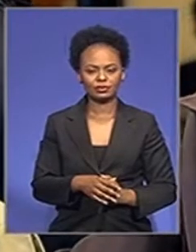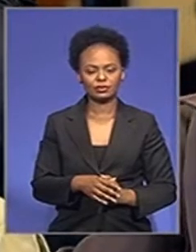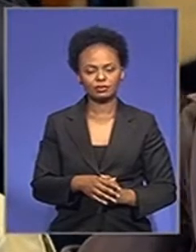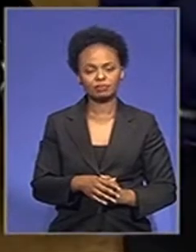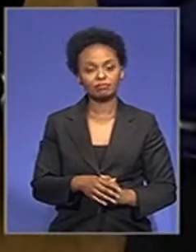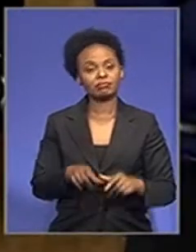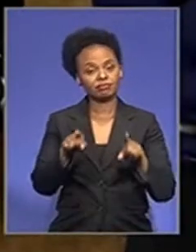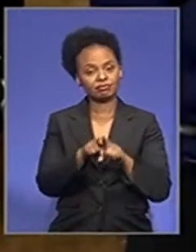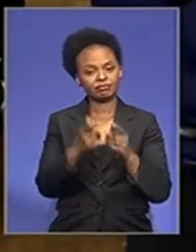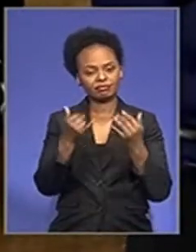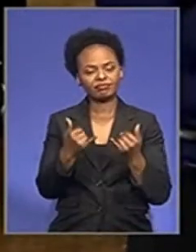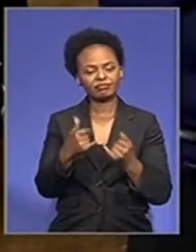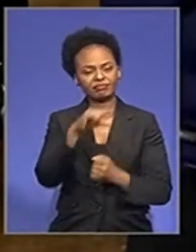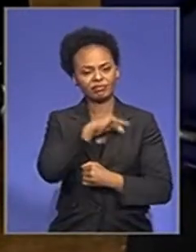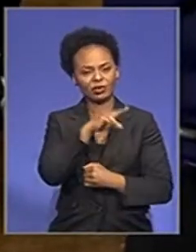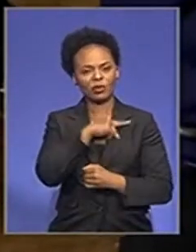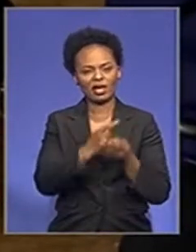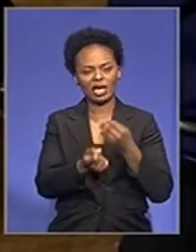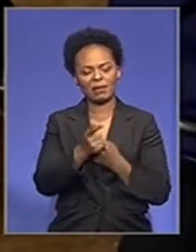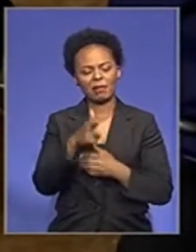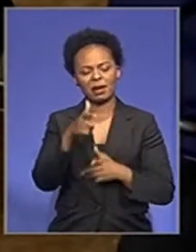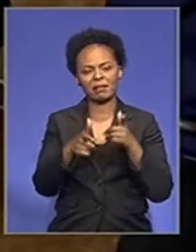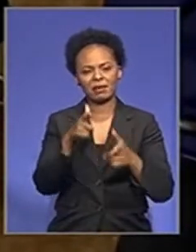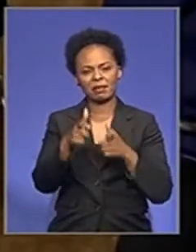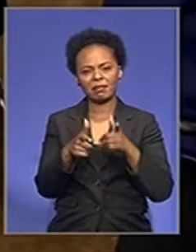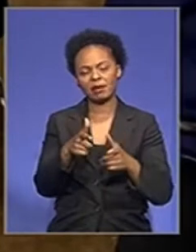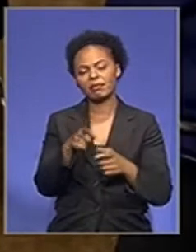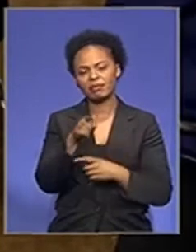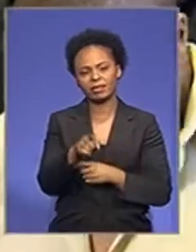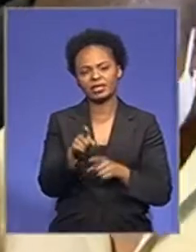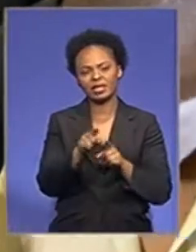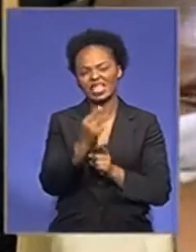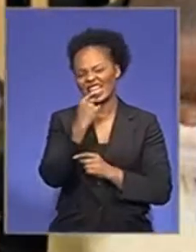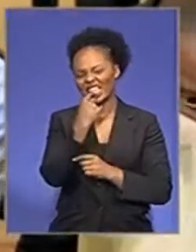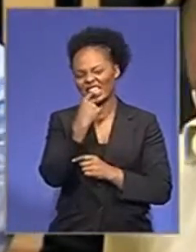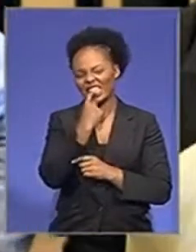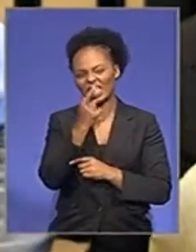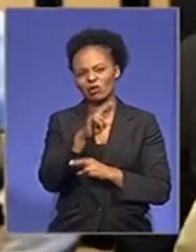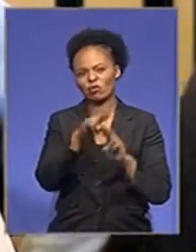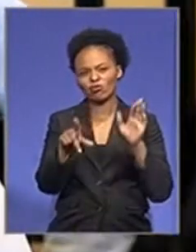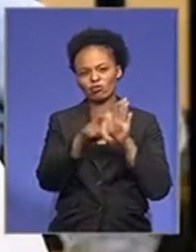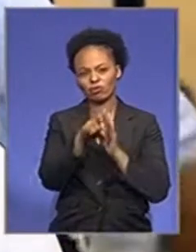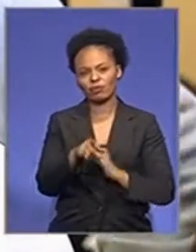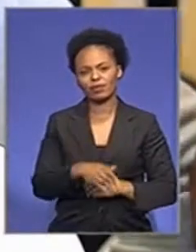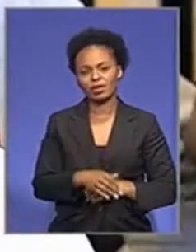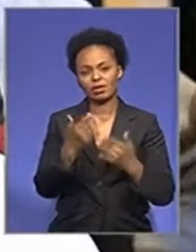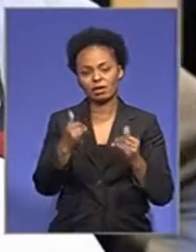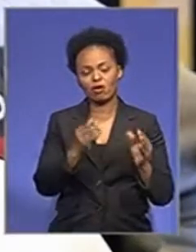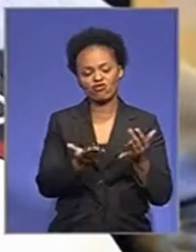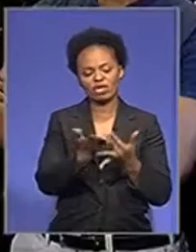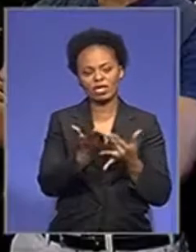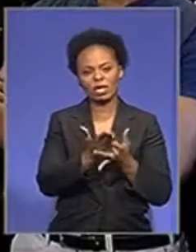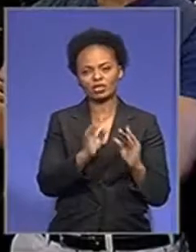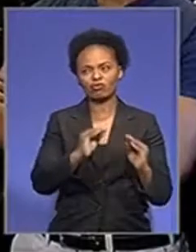gape melato e akaretša tšhomišo ya sethunya le dikolo tšeo di sego molaong tshepedišo molatong wo e išwa kgorongkgolo ya tsheko. This case is